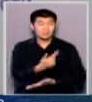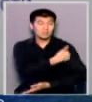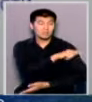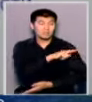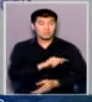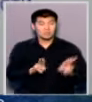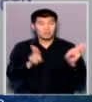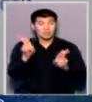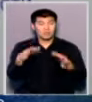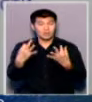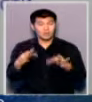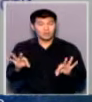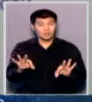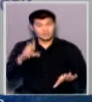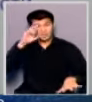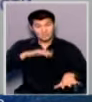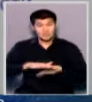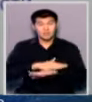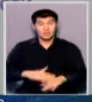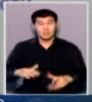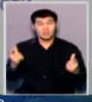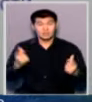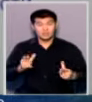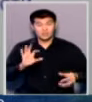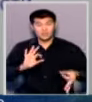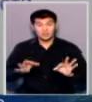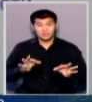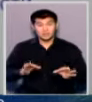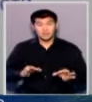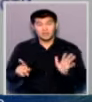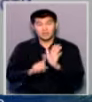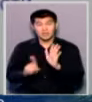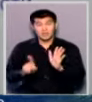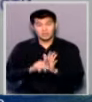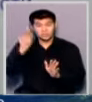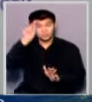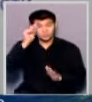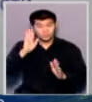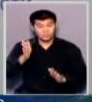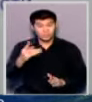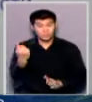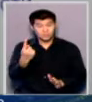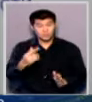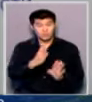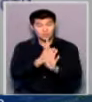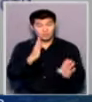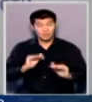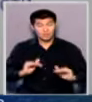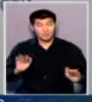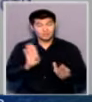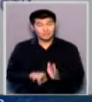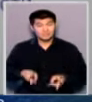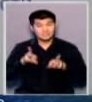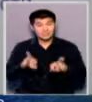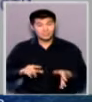қаулысы рұқсат ететін болып, елдегі эпидемиологиялық ахуал тұрақталып, дәстүрлі форматта оқитын болсақ, бірінші кезекте біз балаларға қауіпсіз